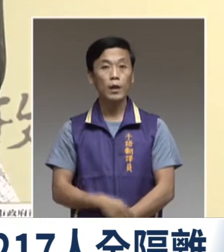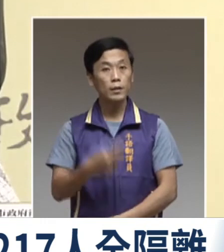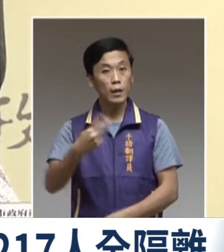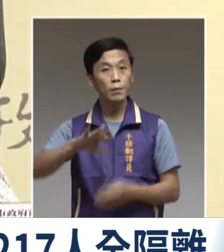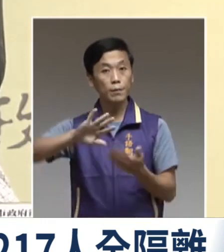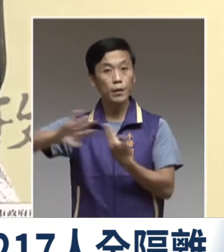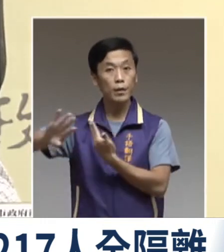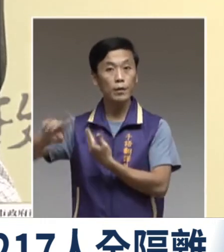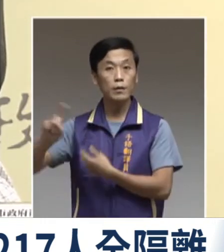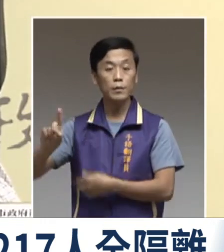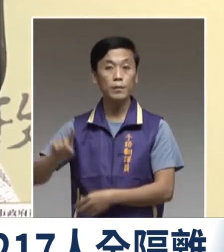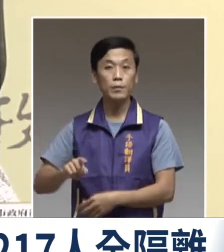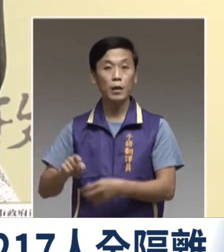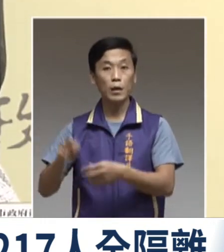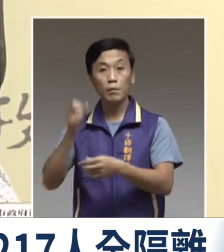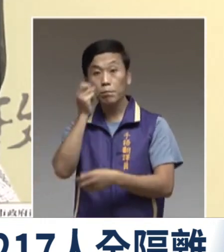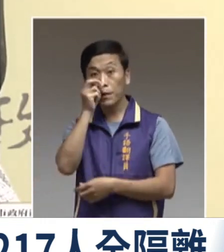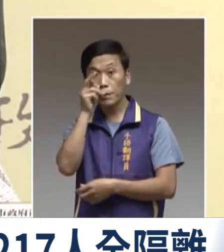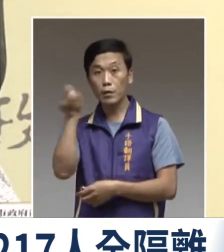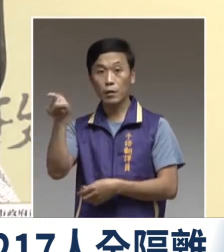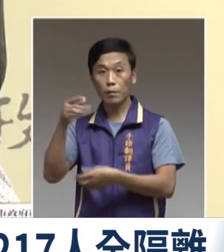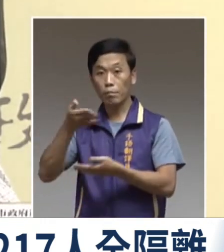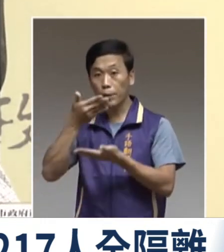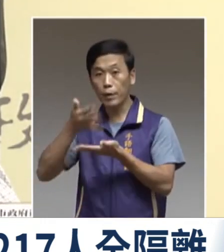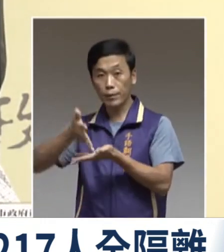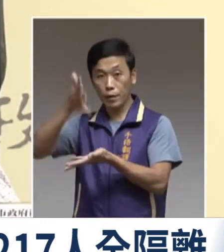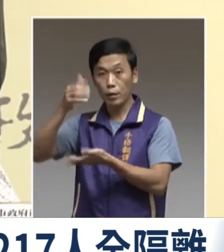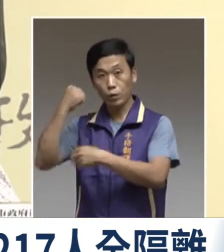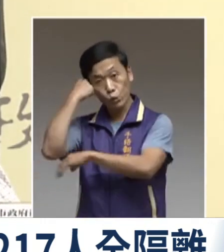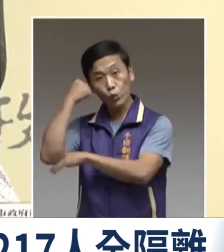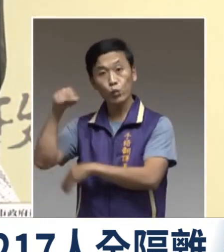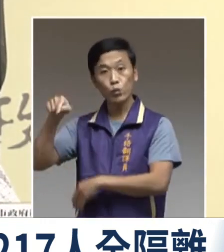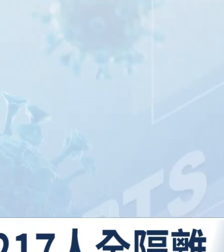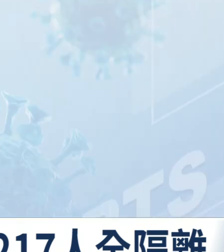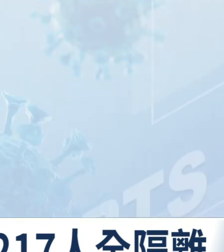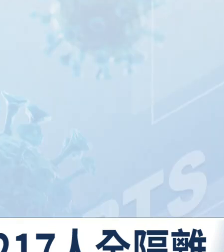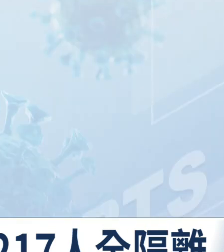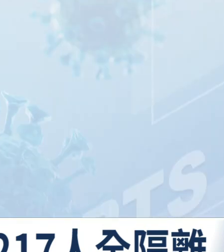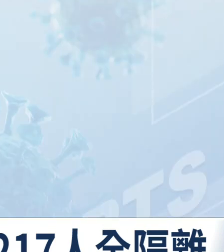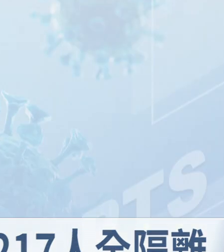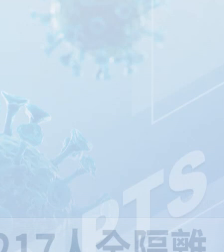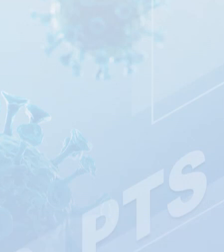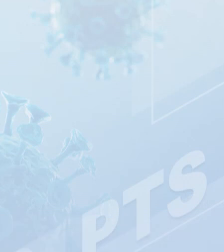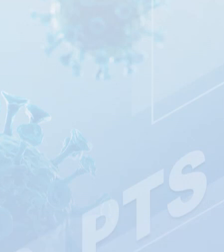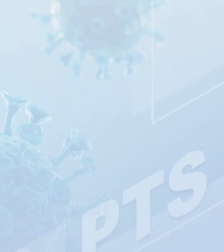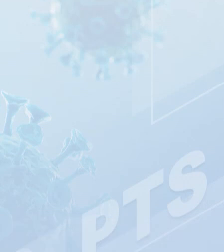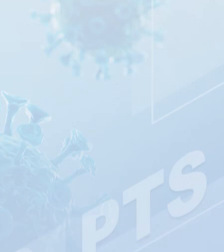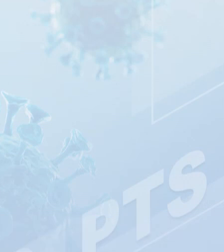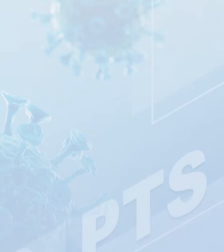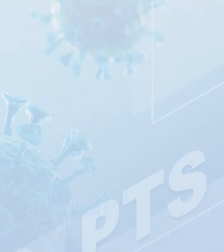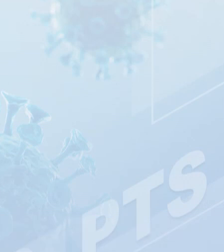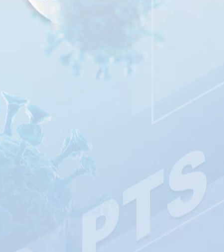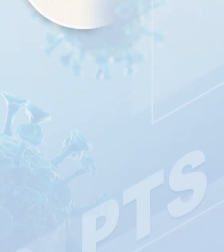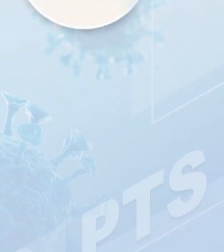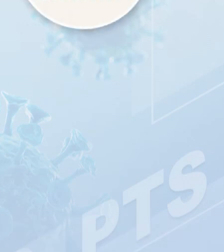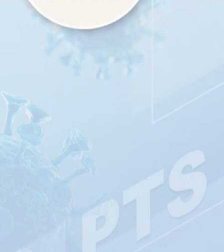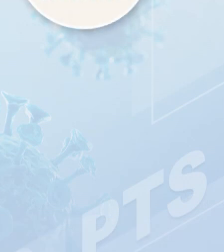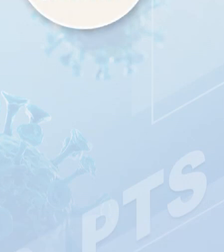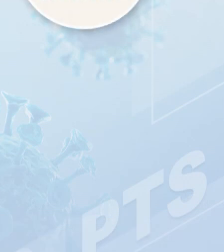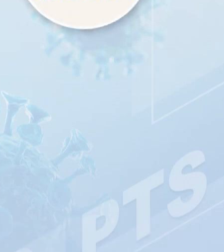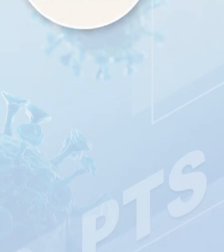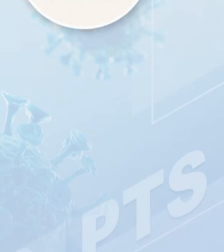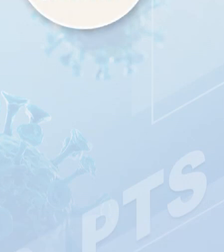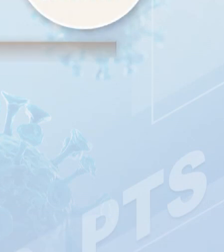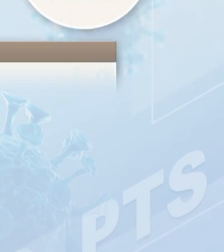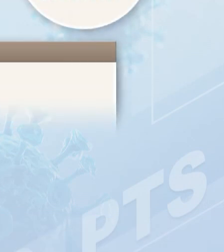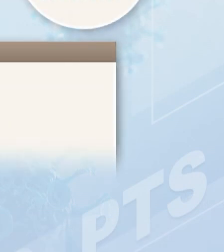增的3例传染个案，2例是染疫母亲的接触友人跟他的家人，另一例则是小儿子幼儿园的同学，因